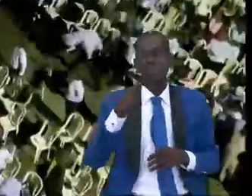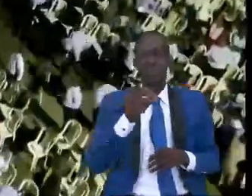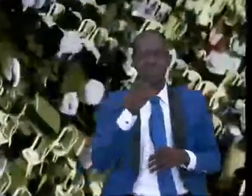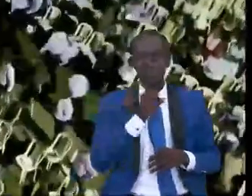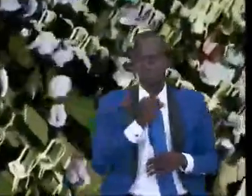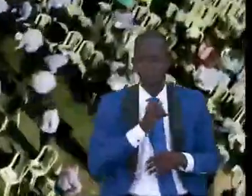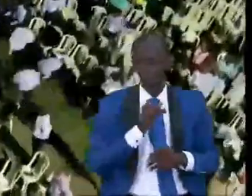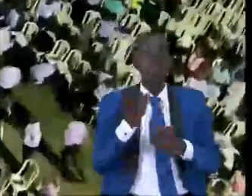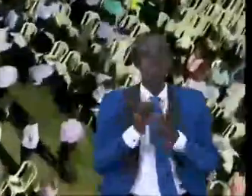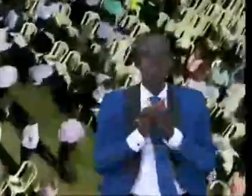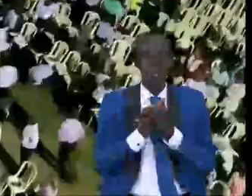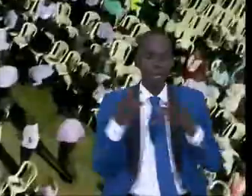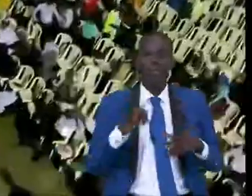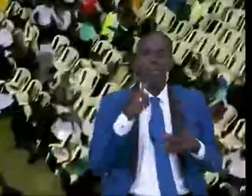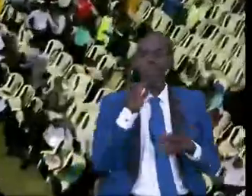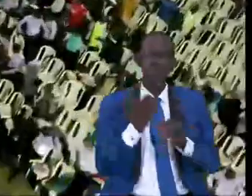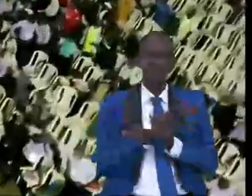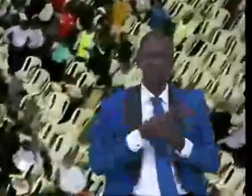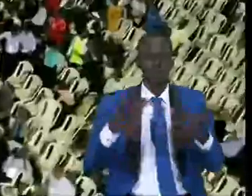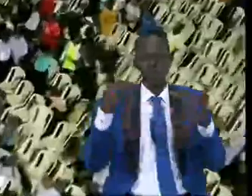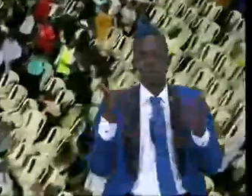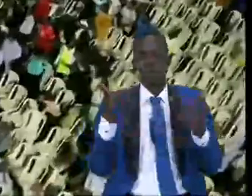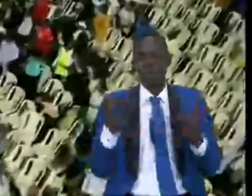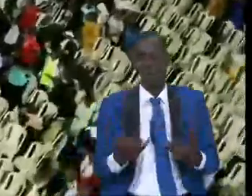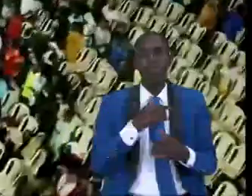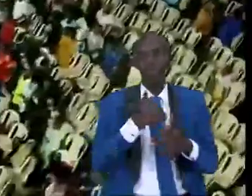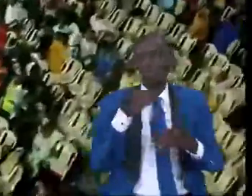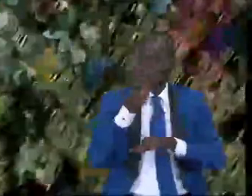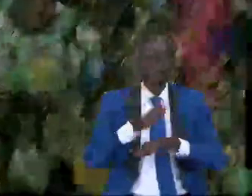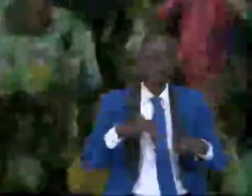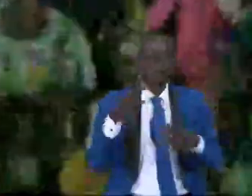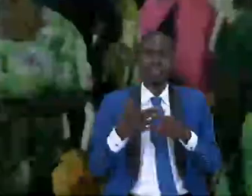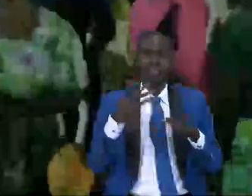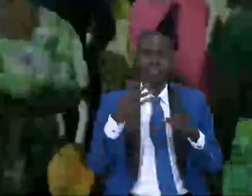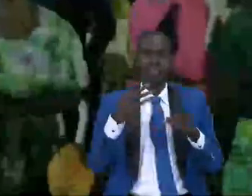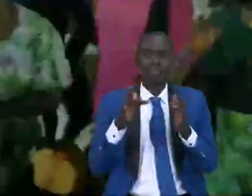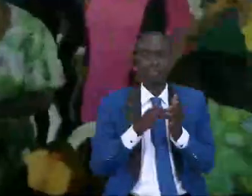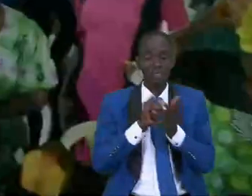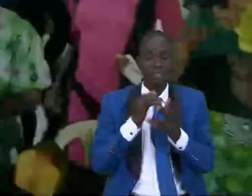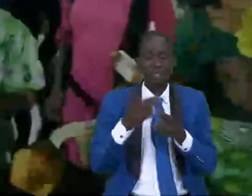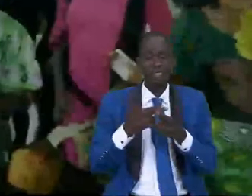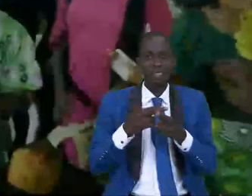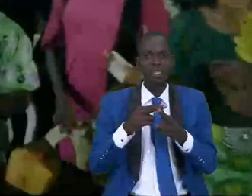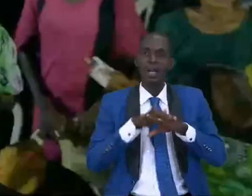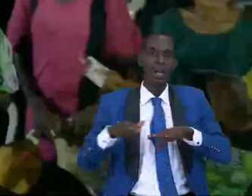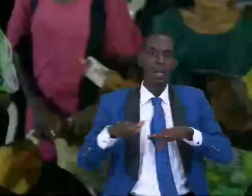La peste, le fléau là, la douleur là n'est plus là. Nous avons mentionné le nom de Jésus